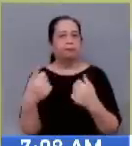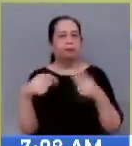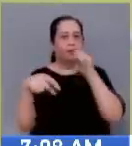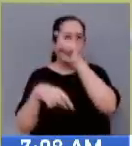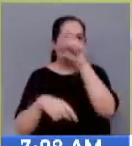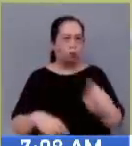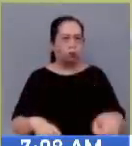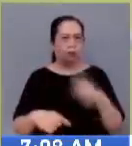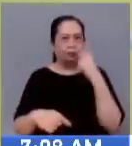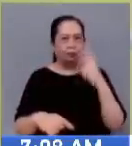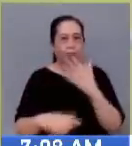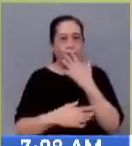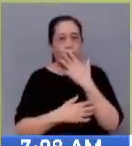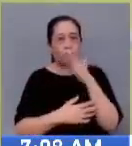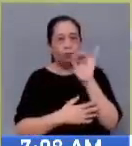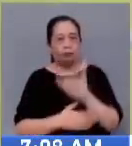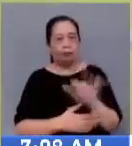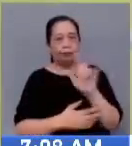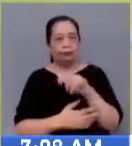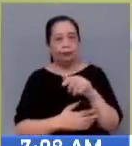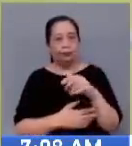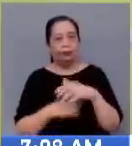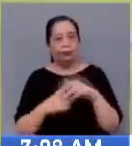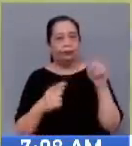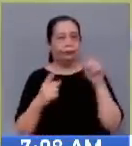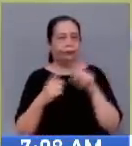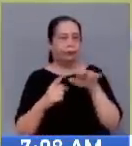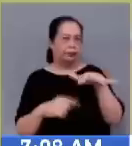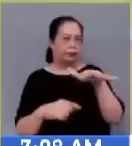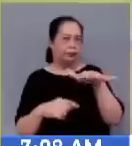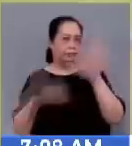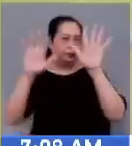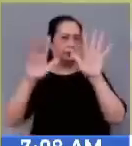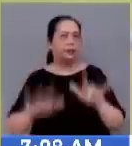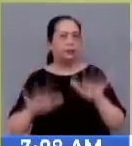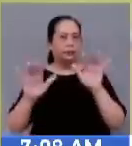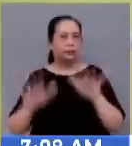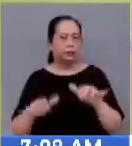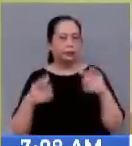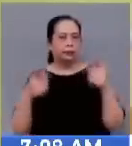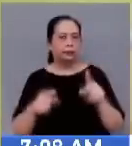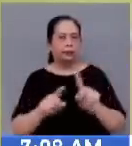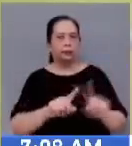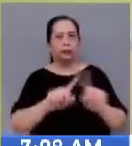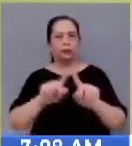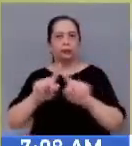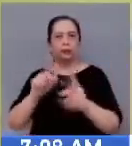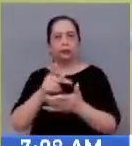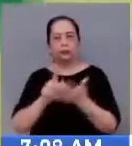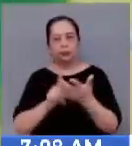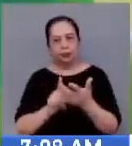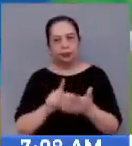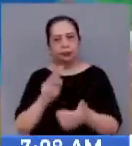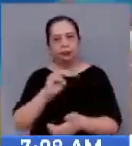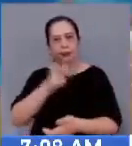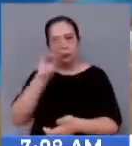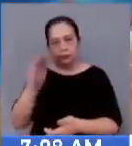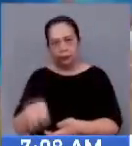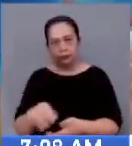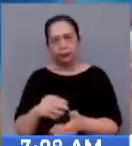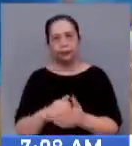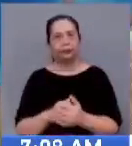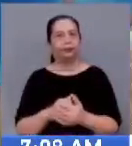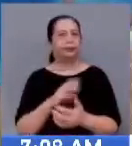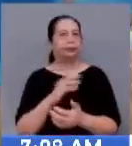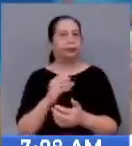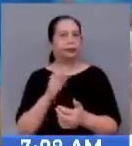kulay na yan, posibleng hanggang katamtamang ulan ang pwedeng maganap sa iba't ibang bahagi ng Metro Manila at magtatagal